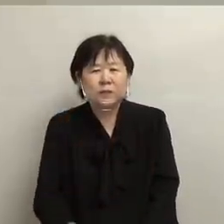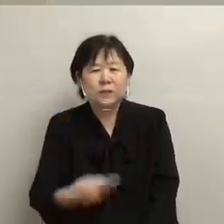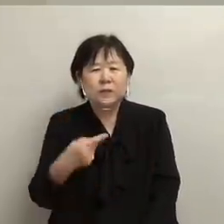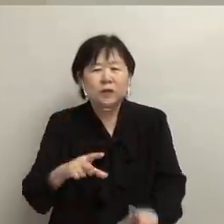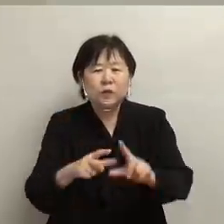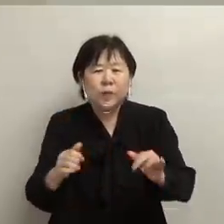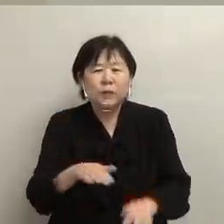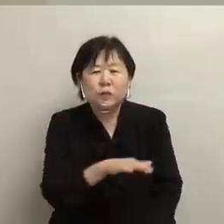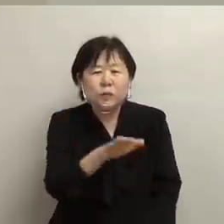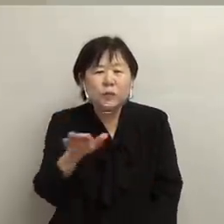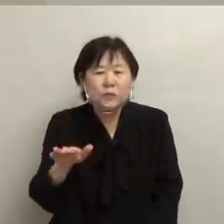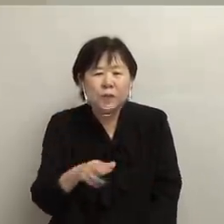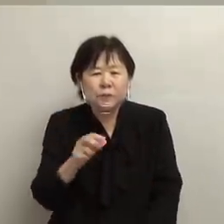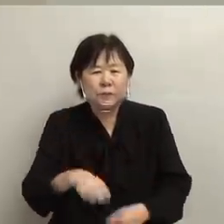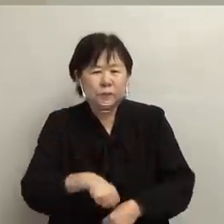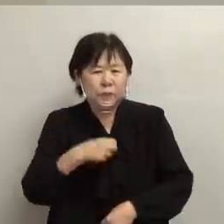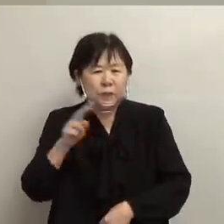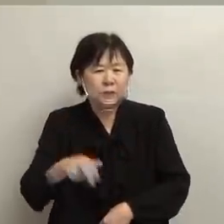か